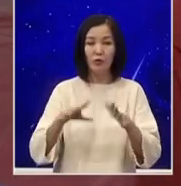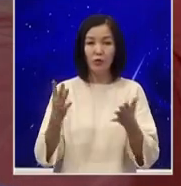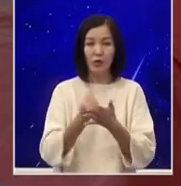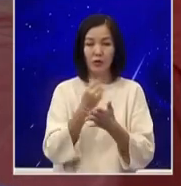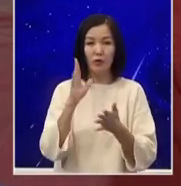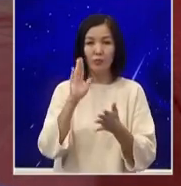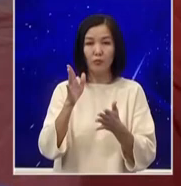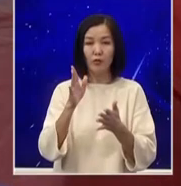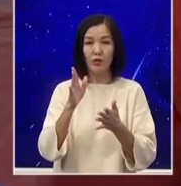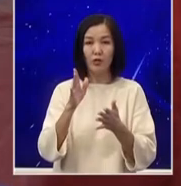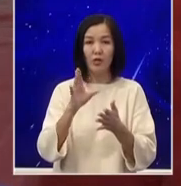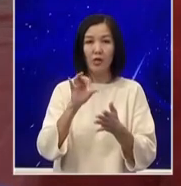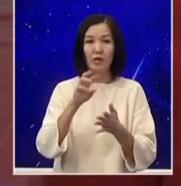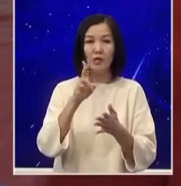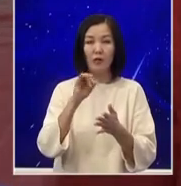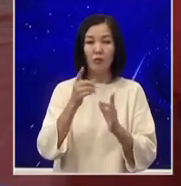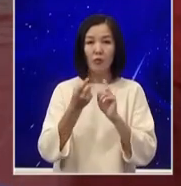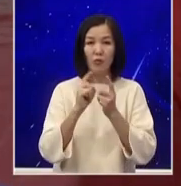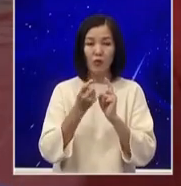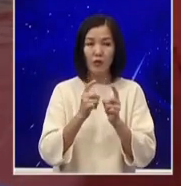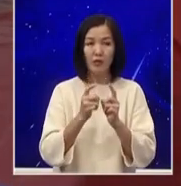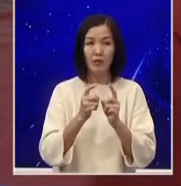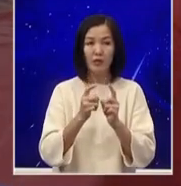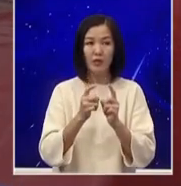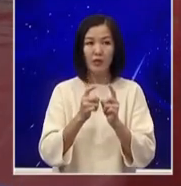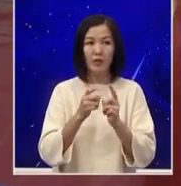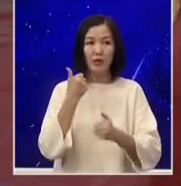кейінгі самбо күрес.